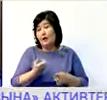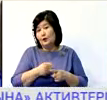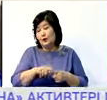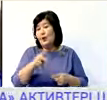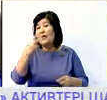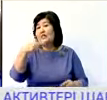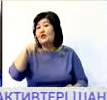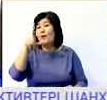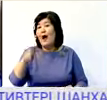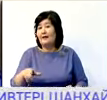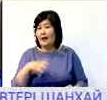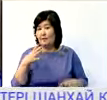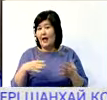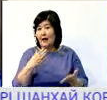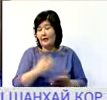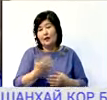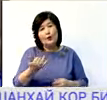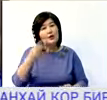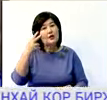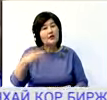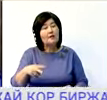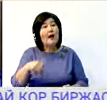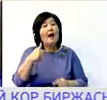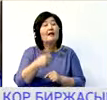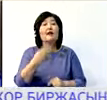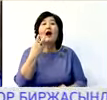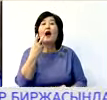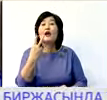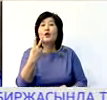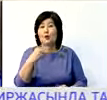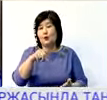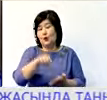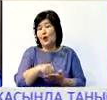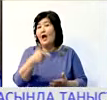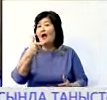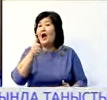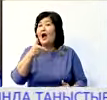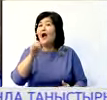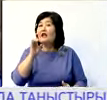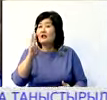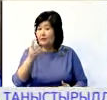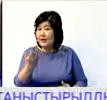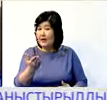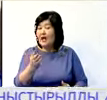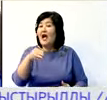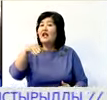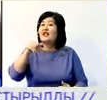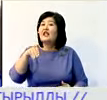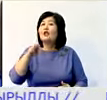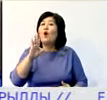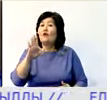кезде 20 адам тағайындалды. Сол 20-ның алдыңғы екеуінде тұрған жаңағы кім Гагарин менен Титов